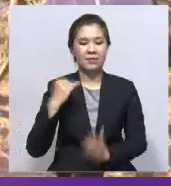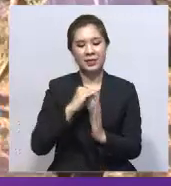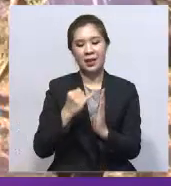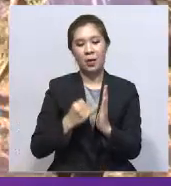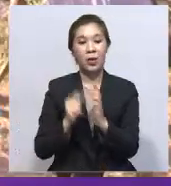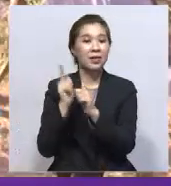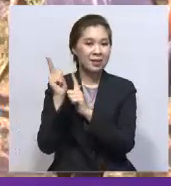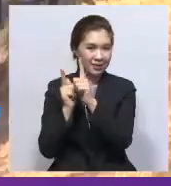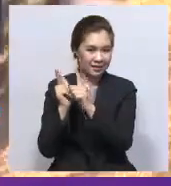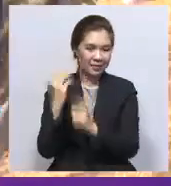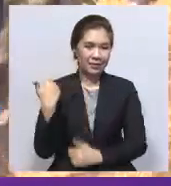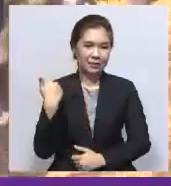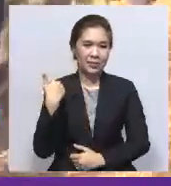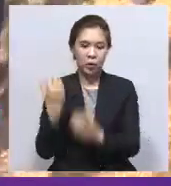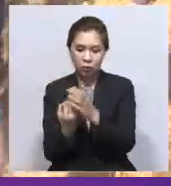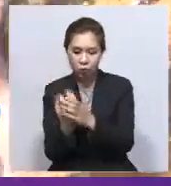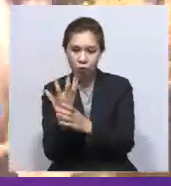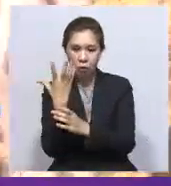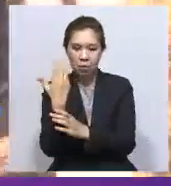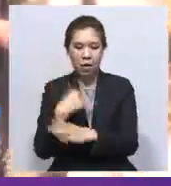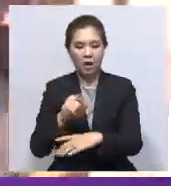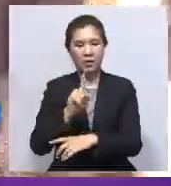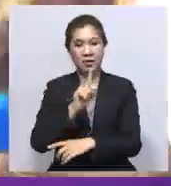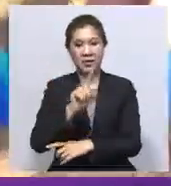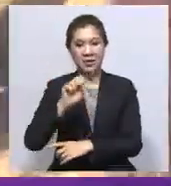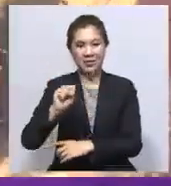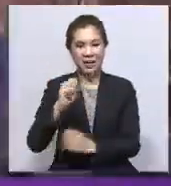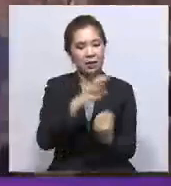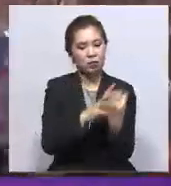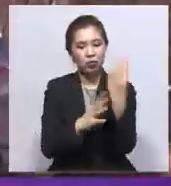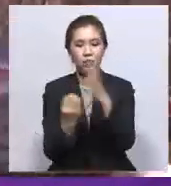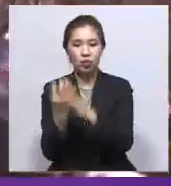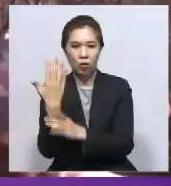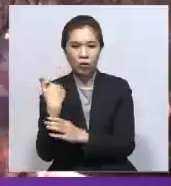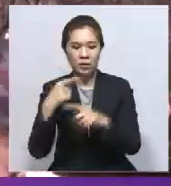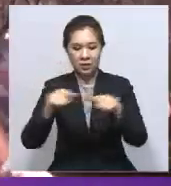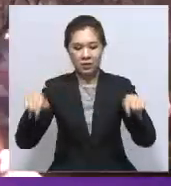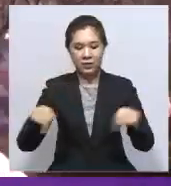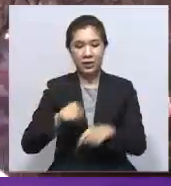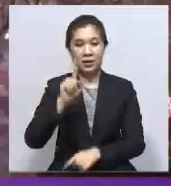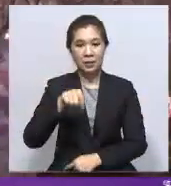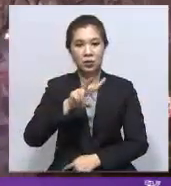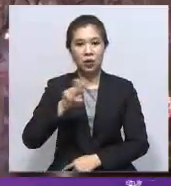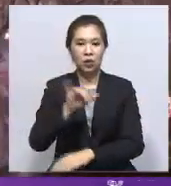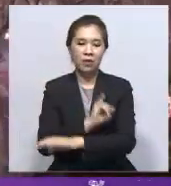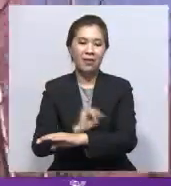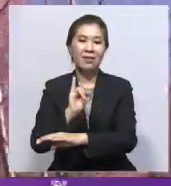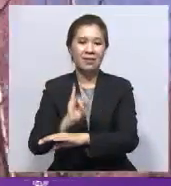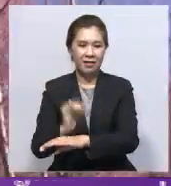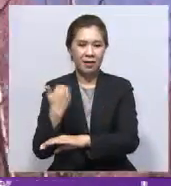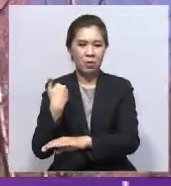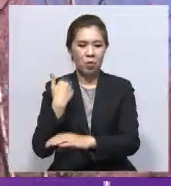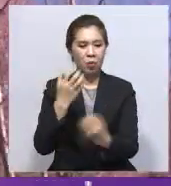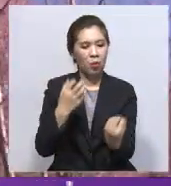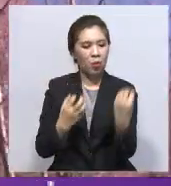ายจังหวัดเลยต้นนางพญาเสือโคร่งกว่า 100,000 ต้นบนเนื้อที่กว่า 1,200 ไร่ออกดอกบานสะพรั่งไปทั่ว